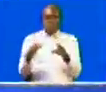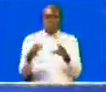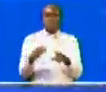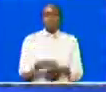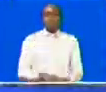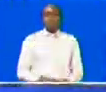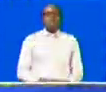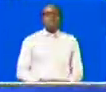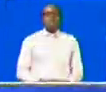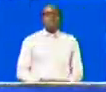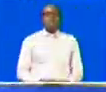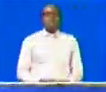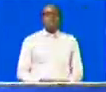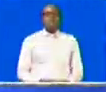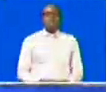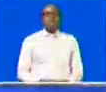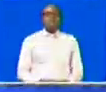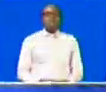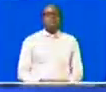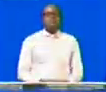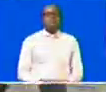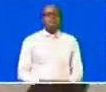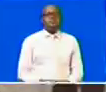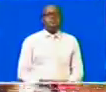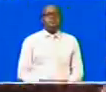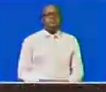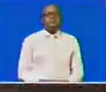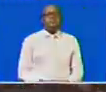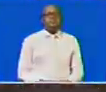Rachel Mwigai, KTN News, katika kaunti ya Marsabit.